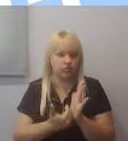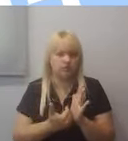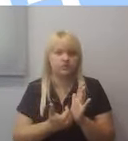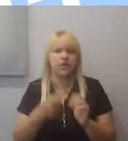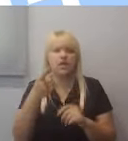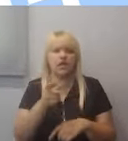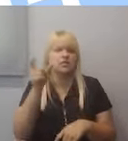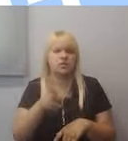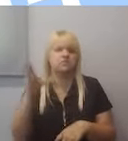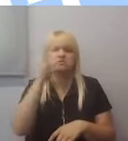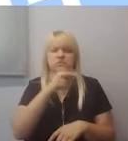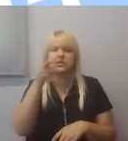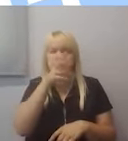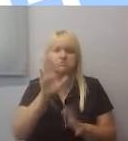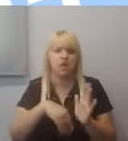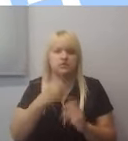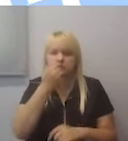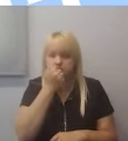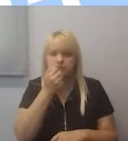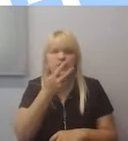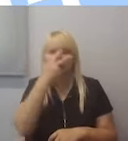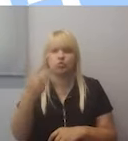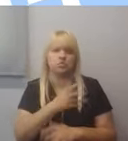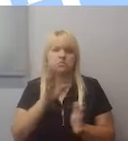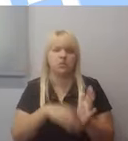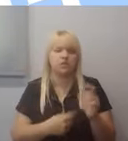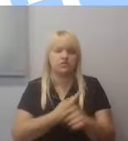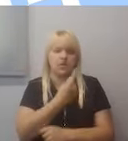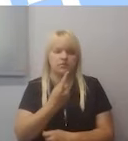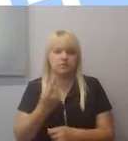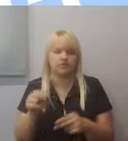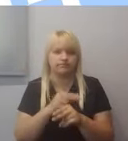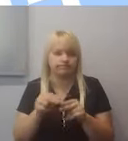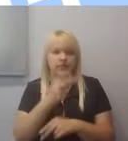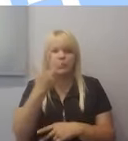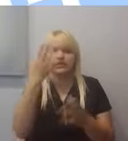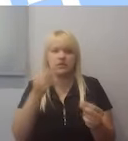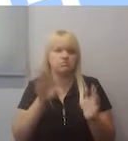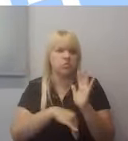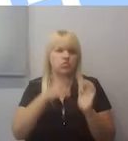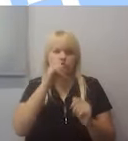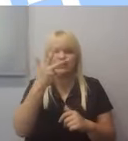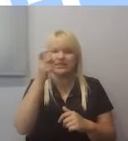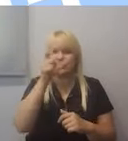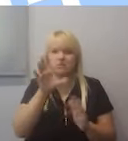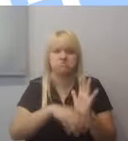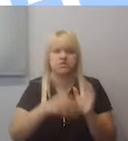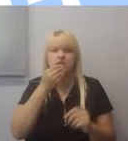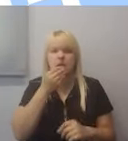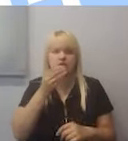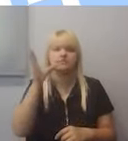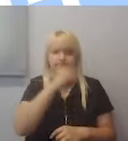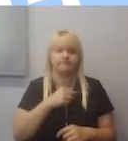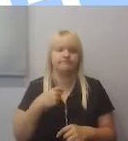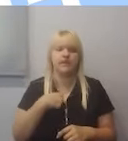minūtes bez gaisa trīs stundas bez regulētas ķermeņa temperatūras trīs dienas bez ūdens trīs nedēļas bez ēšanas viņš ir tā novienādots uz trīs lai vieglāk